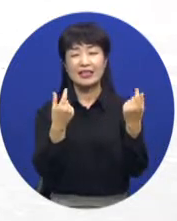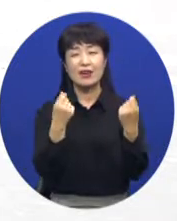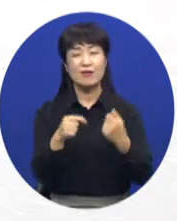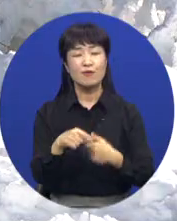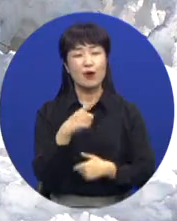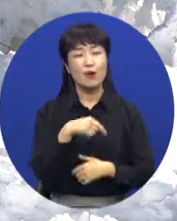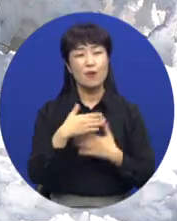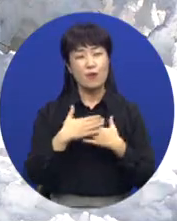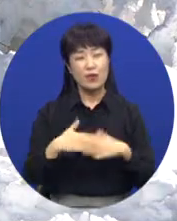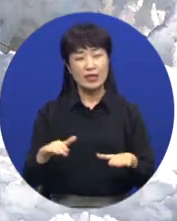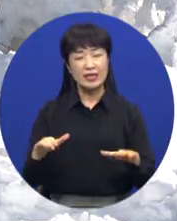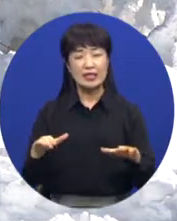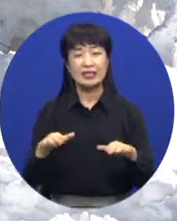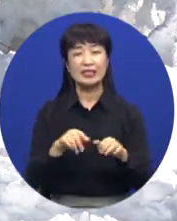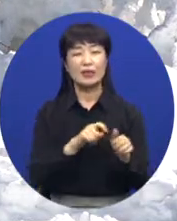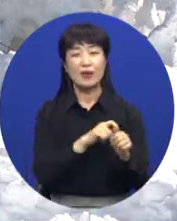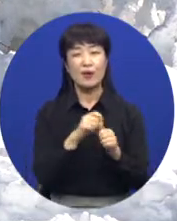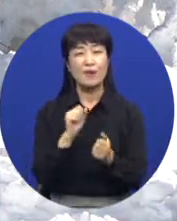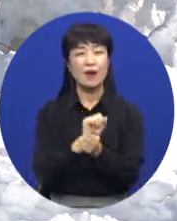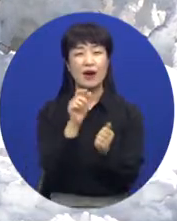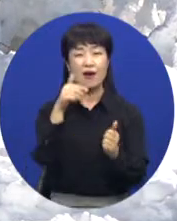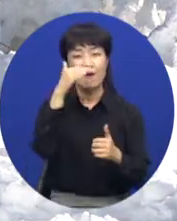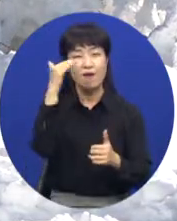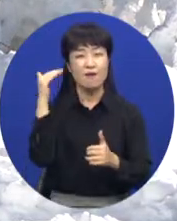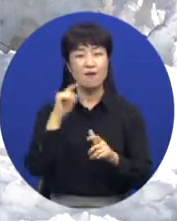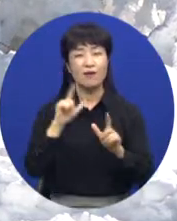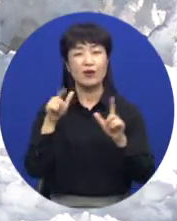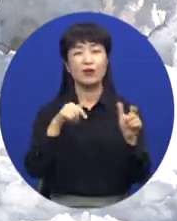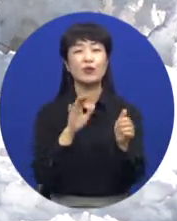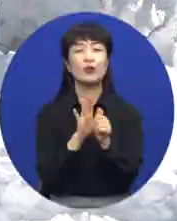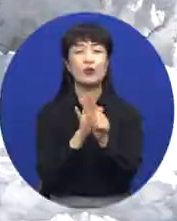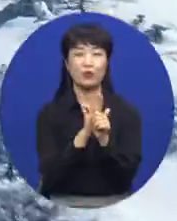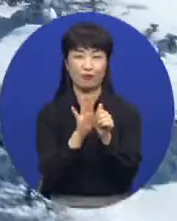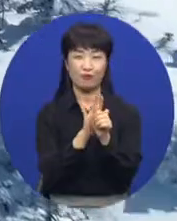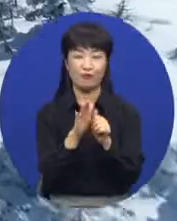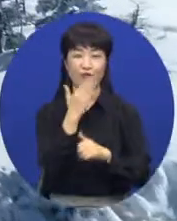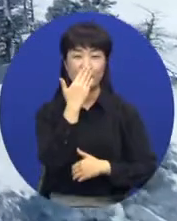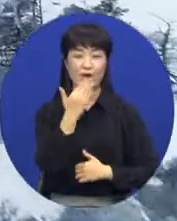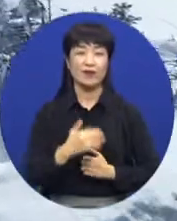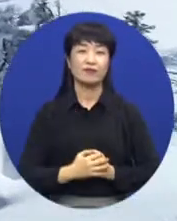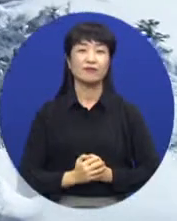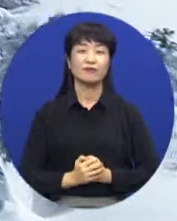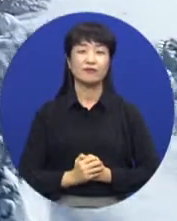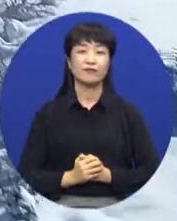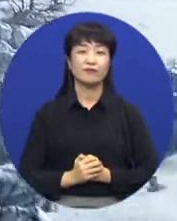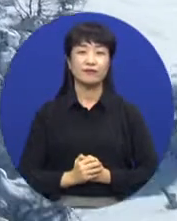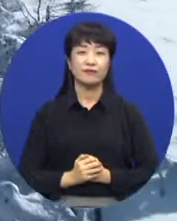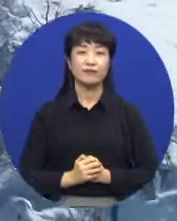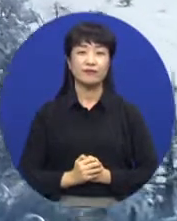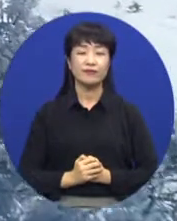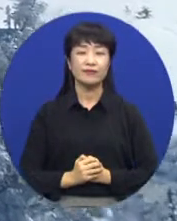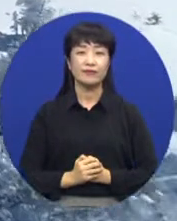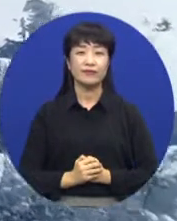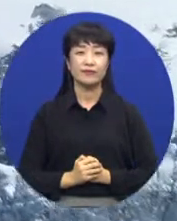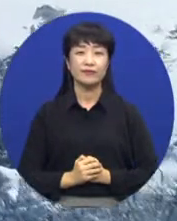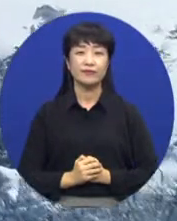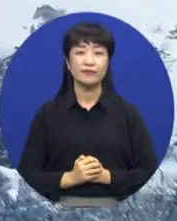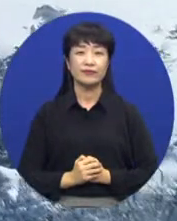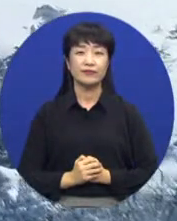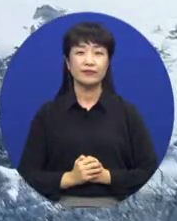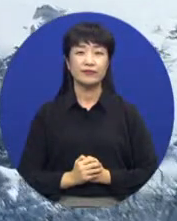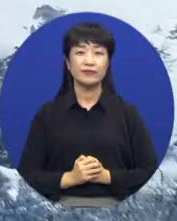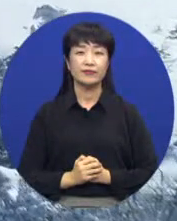사람들에게 한겨 정취를 한껏 뽐내며 위로 하고 있습니다 mbc 뉴스 김한섭 입니다